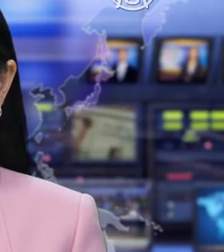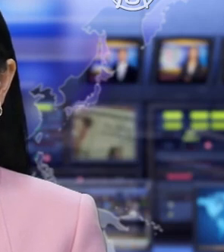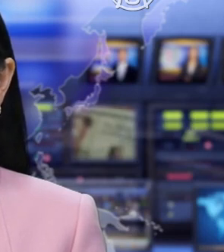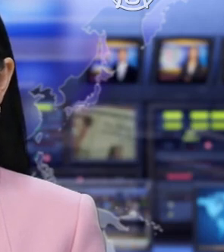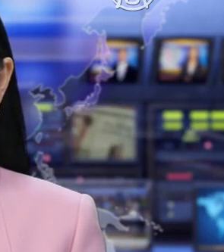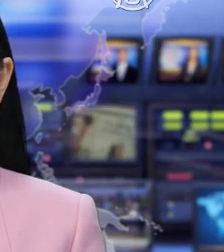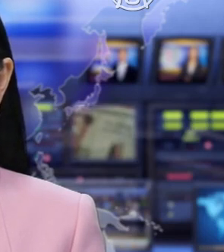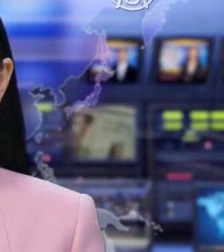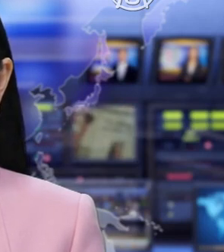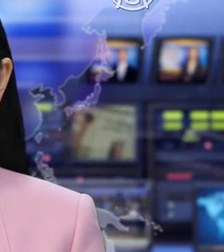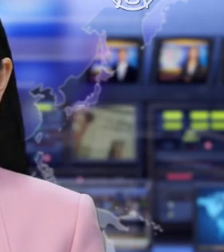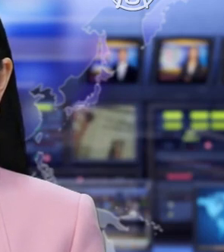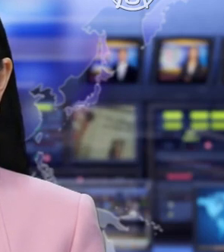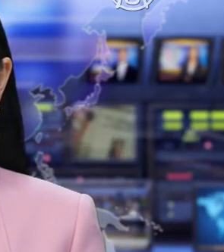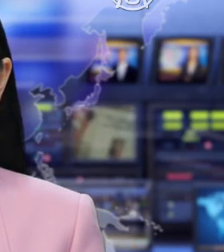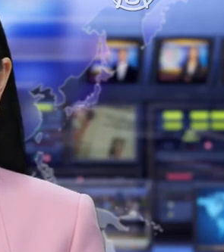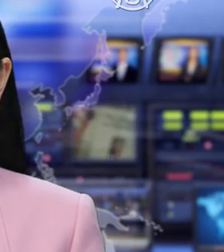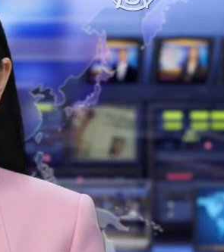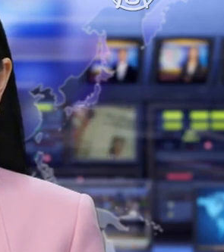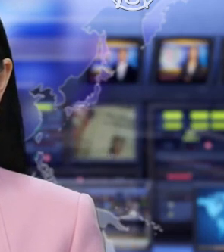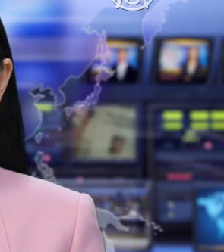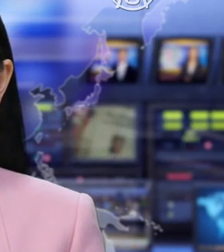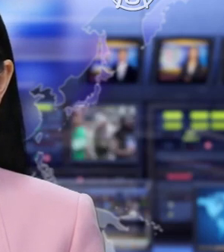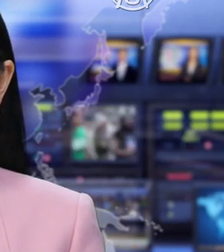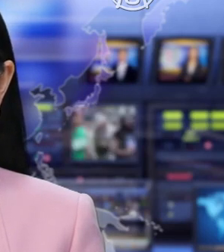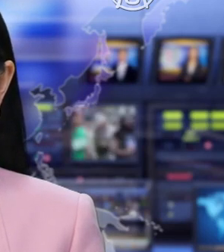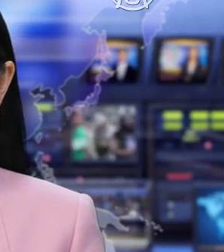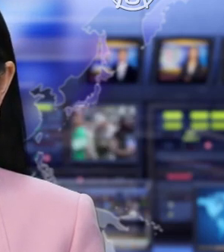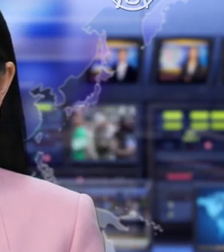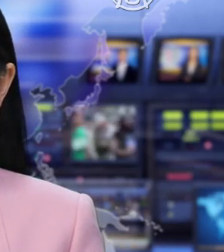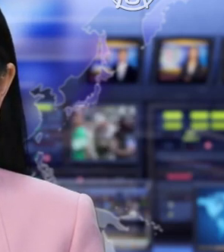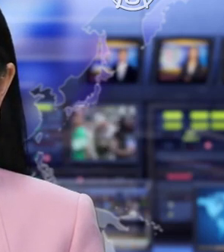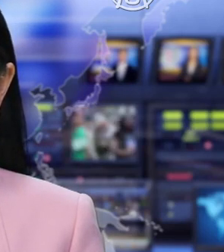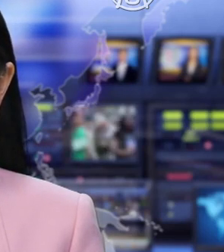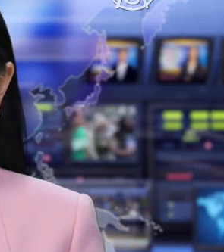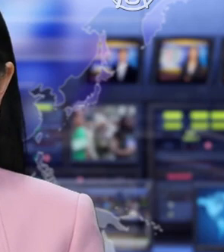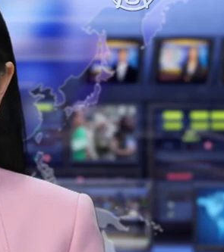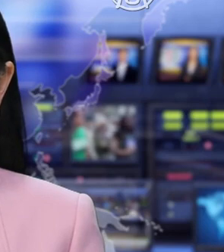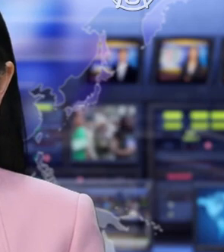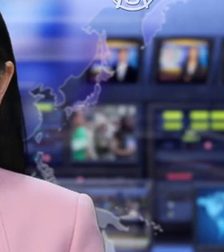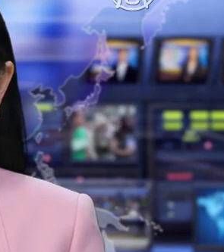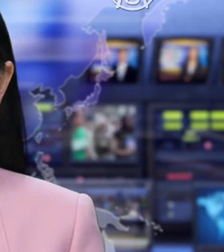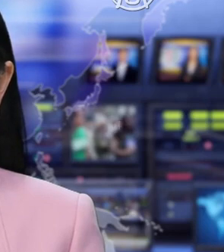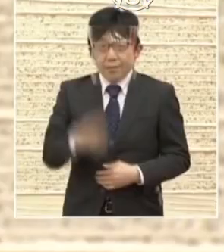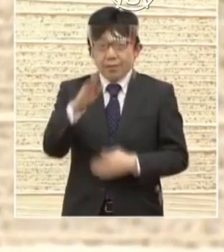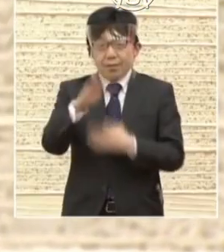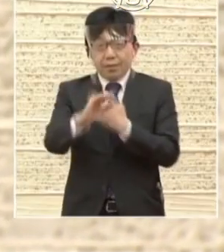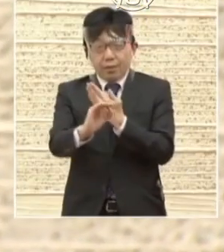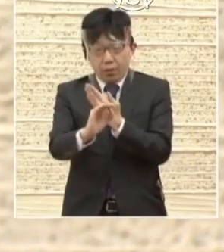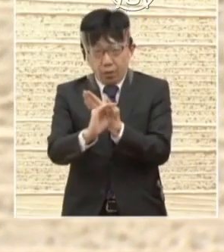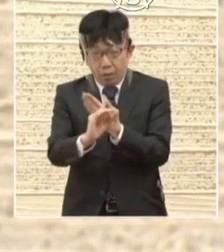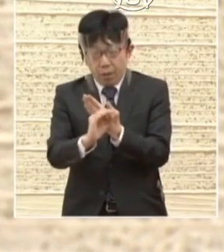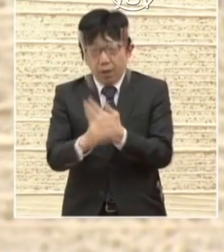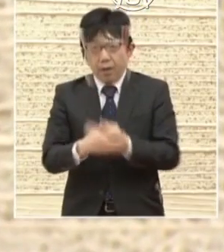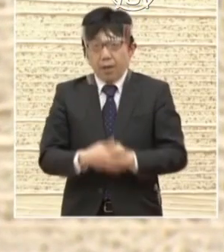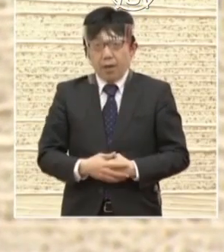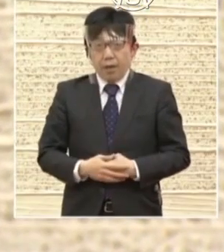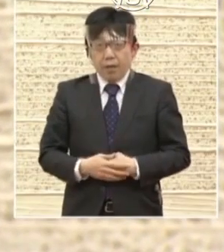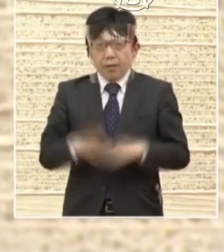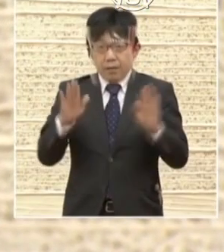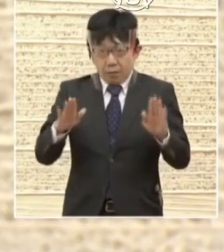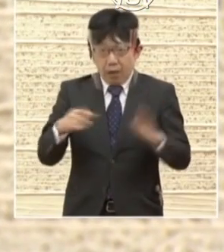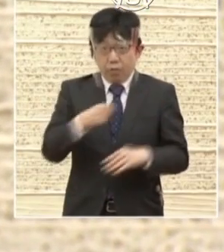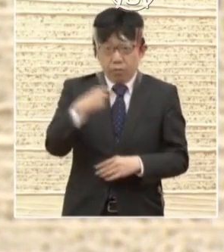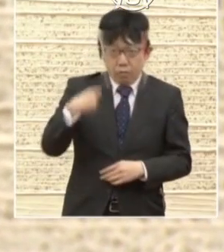示，病毒确实是从中国扩散到世界，期待北京当局做出负责任的回应。 现在中国